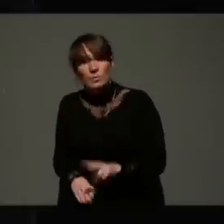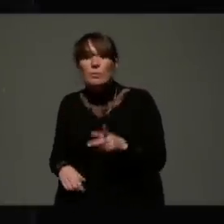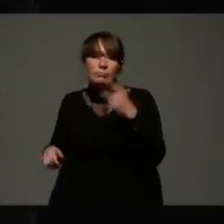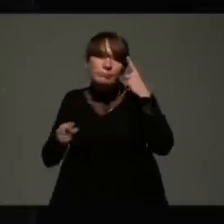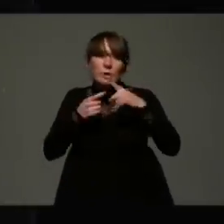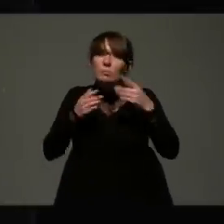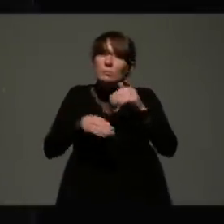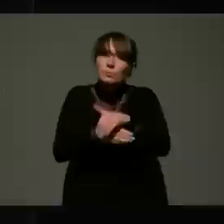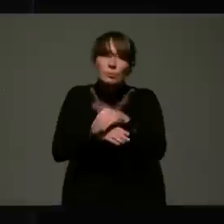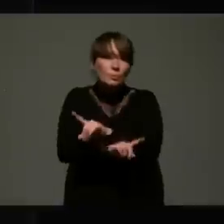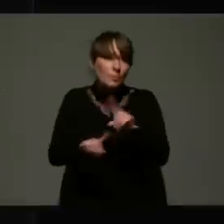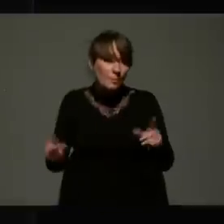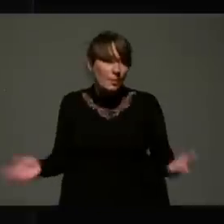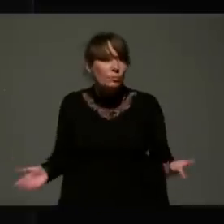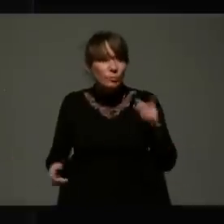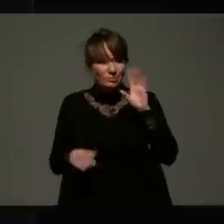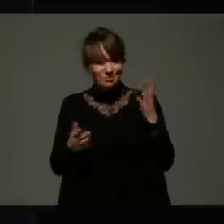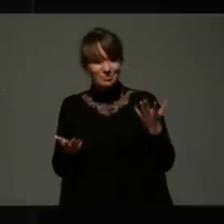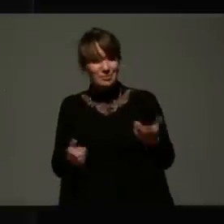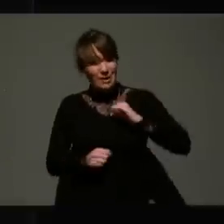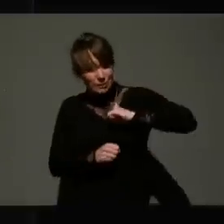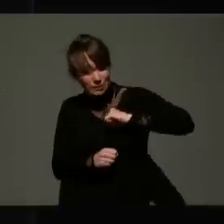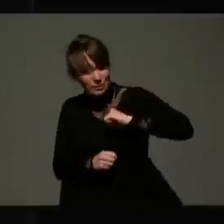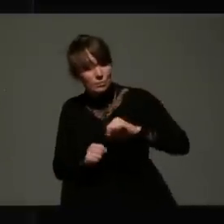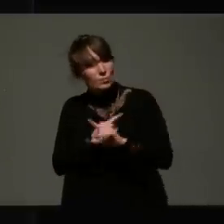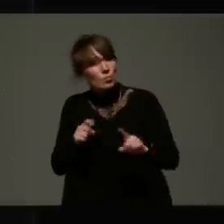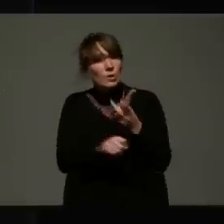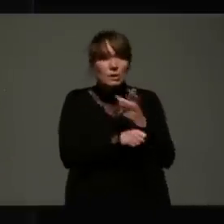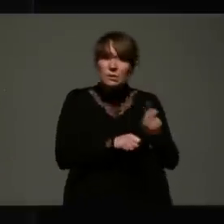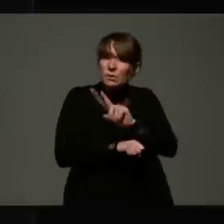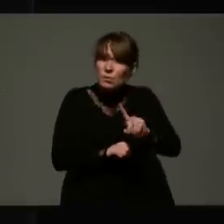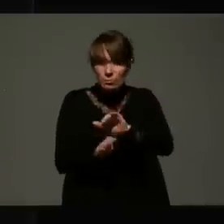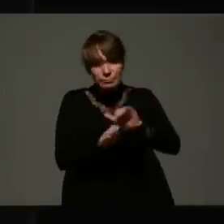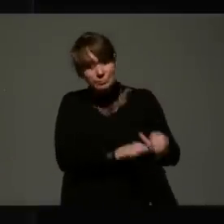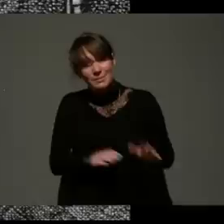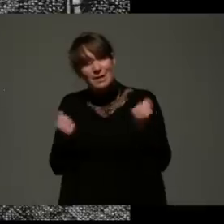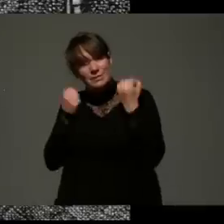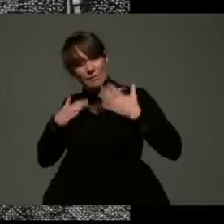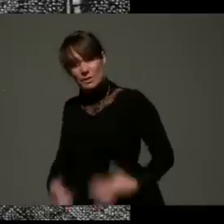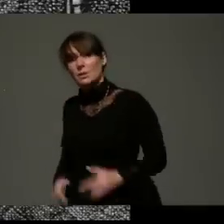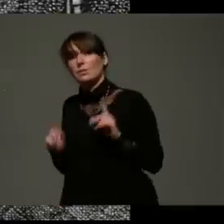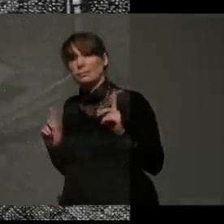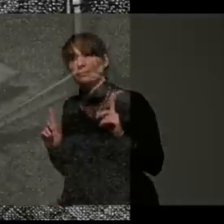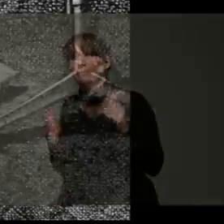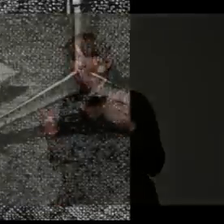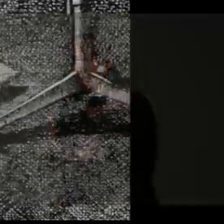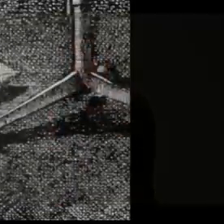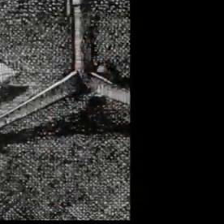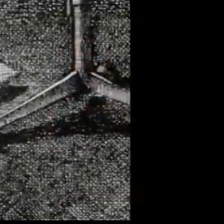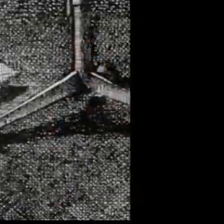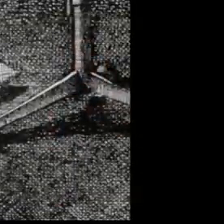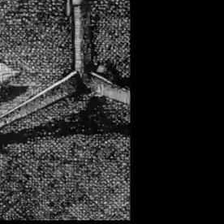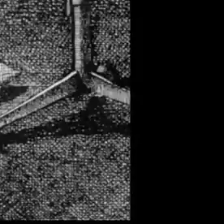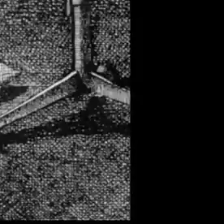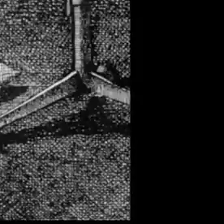parle plus justement de notion d'intensif et de notion de risque. On parle d'activité physique. Alors, ce beau dessin de serre